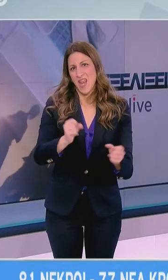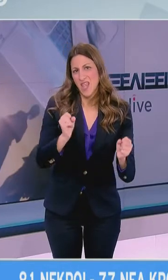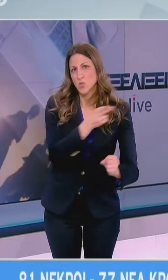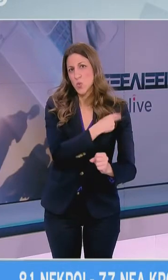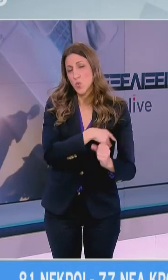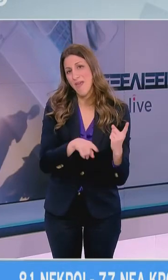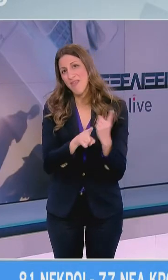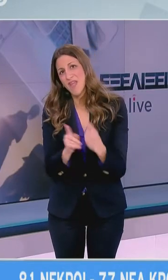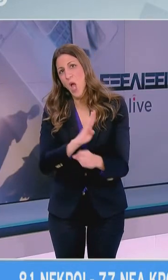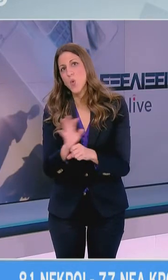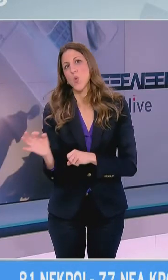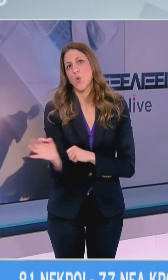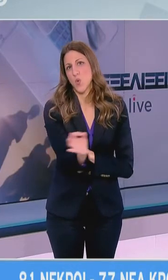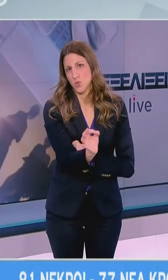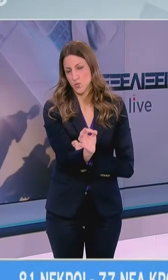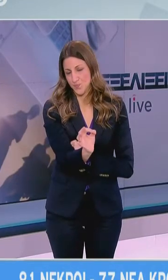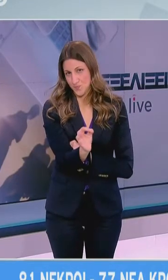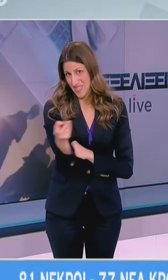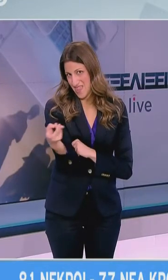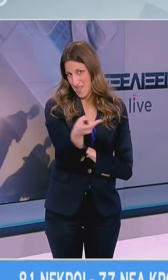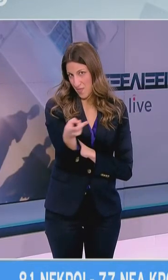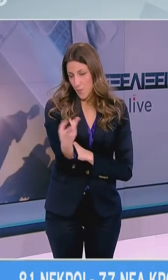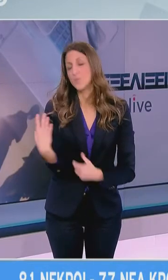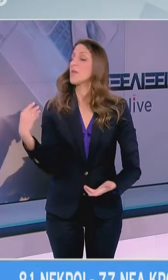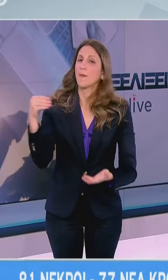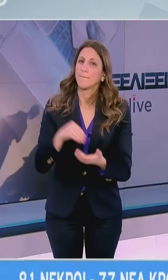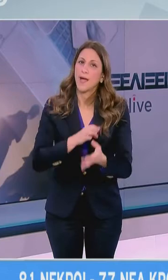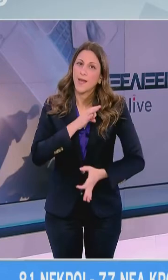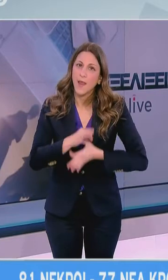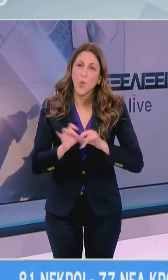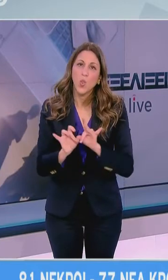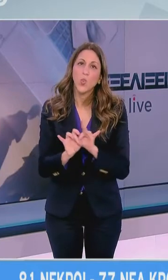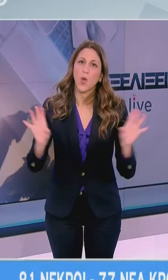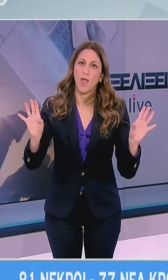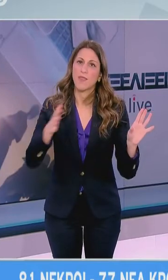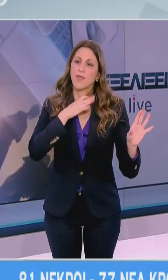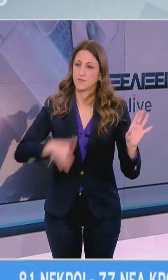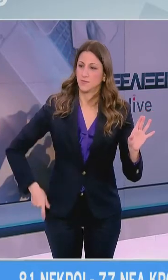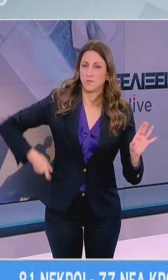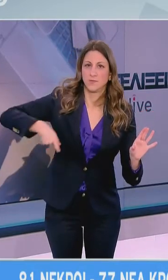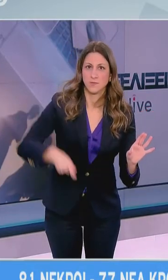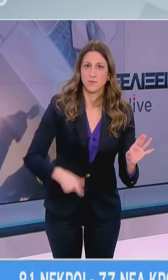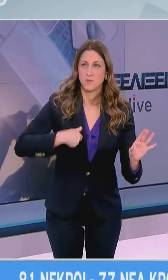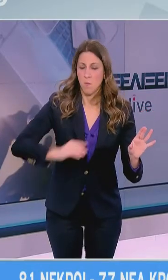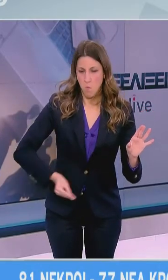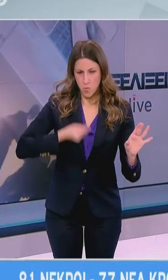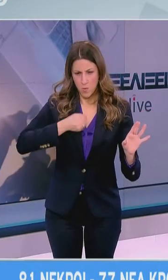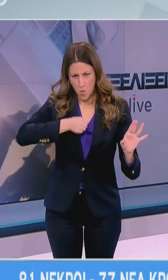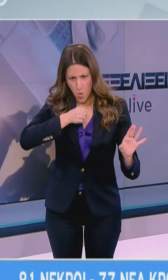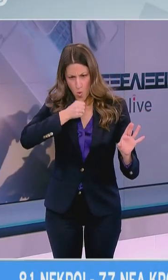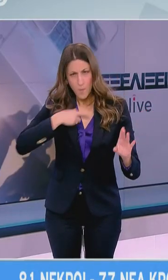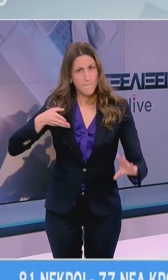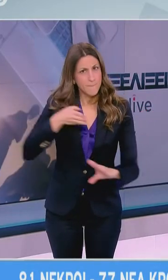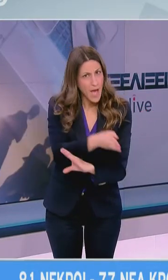κορονοϊό. Σε κάθε περίπτωση, επαναλαμβάνω και το τονίζω, χωρίς κόστος για τον κάθε πολίτη.